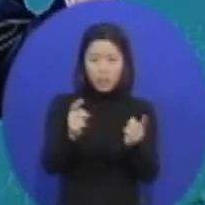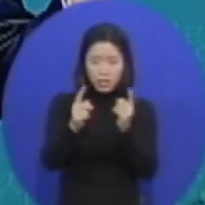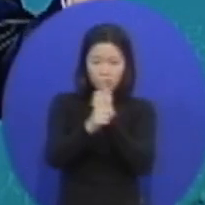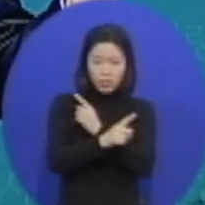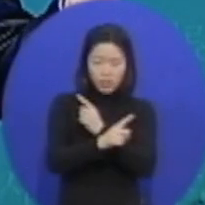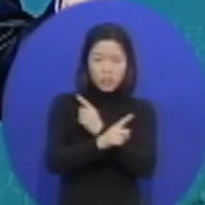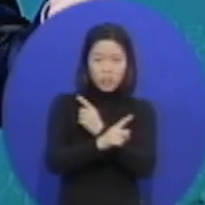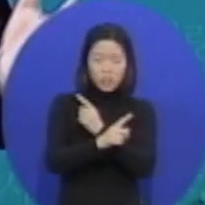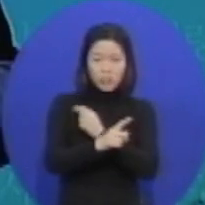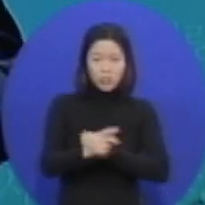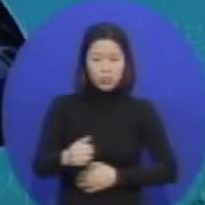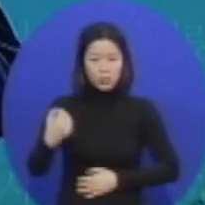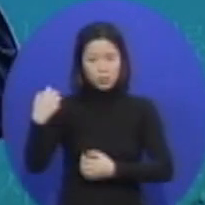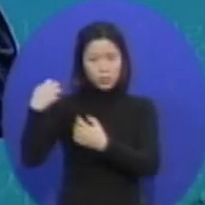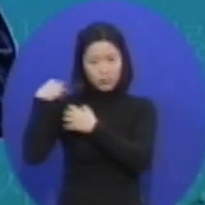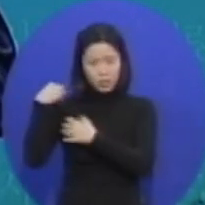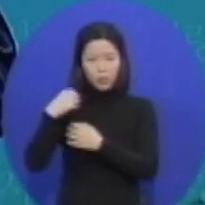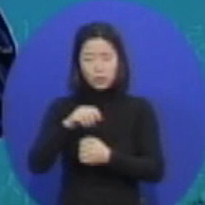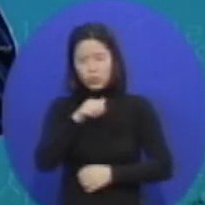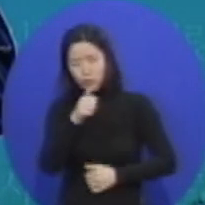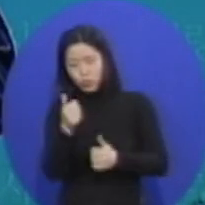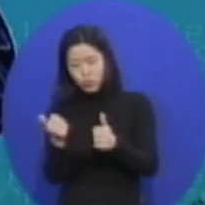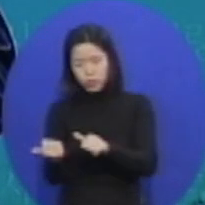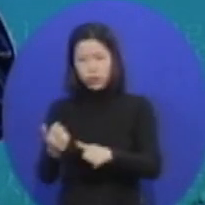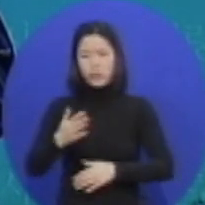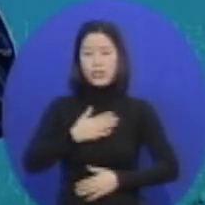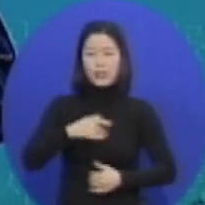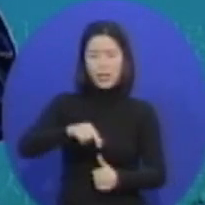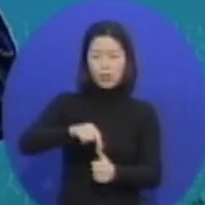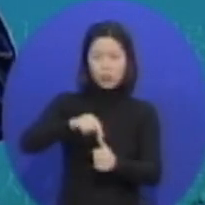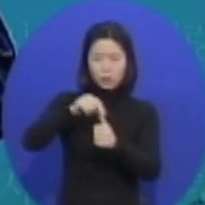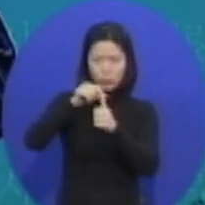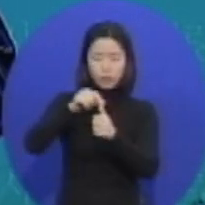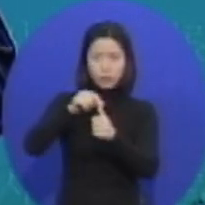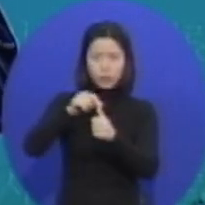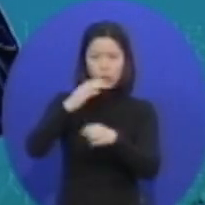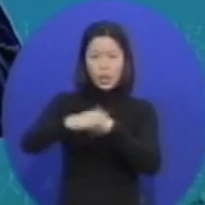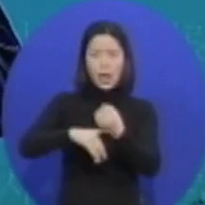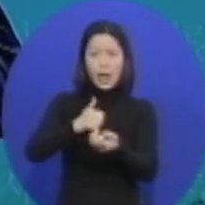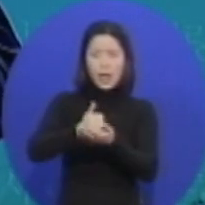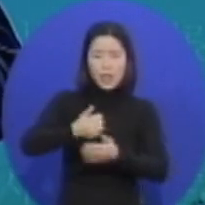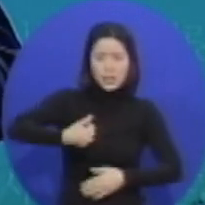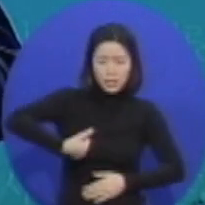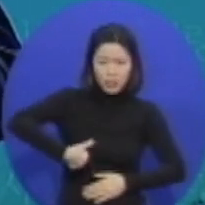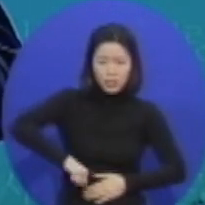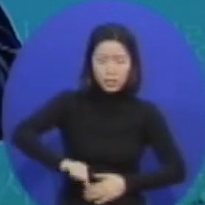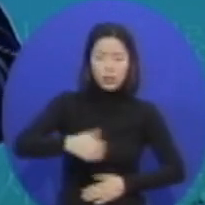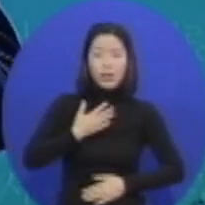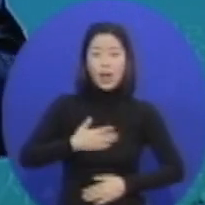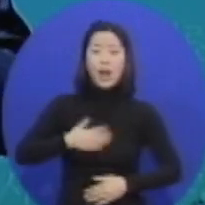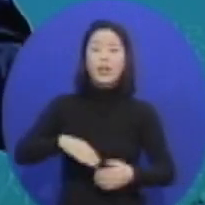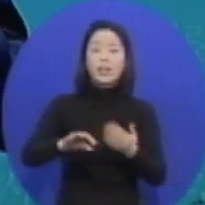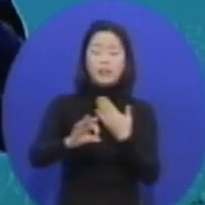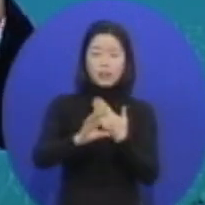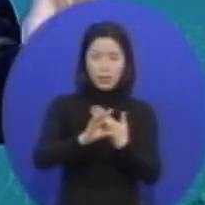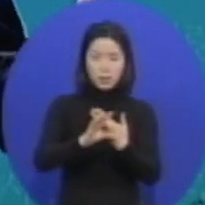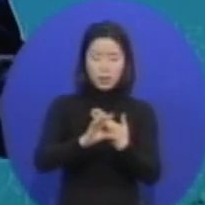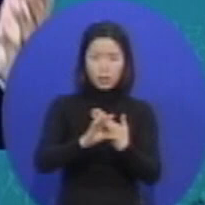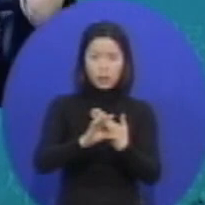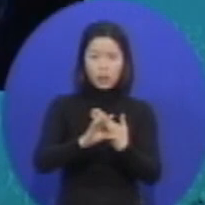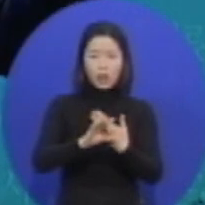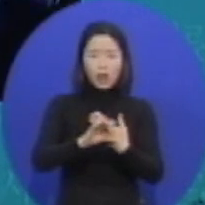죽으실 자기의 구세주 하나님의 아들인 것을 그가 알았다면 그렇다면